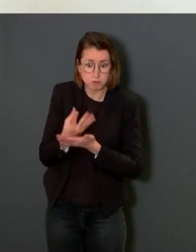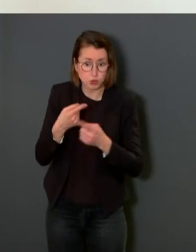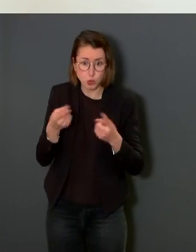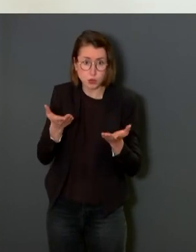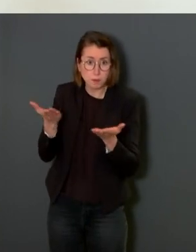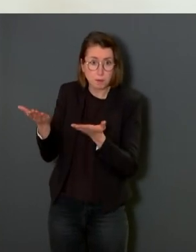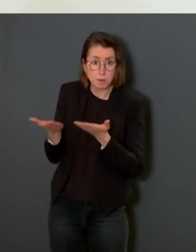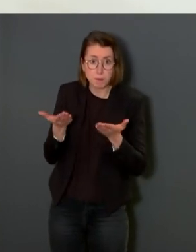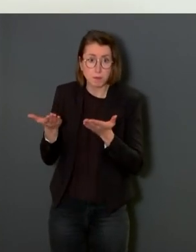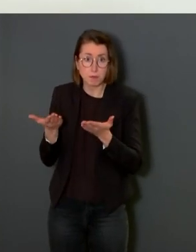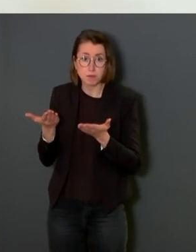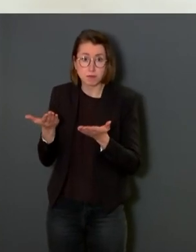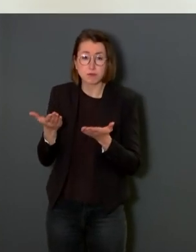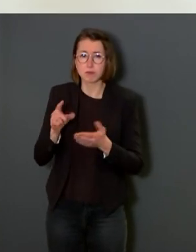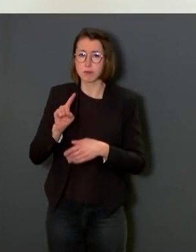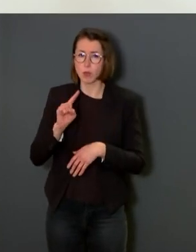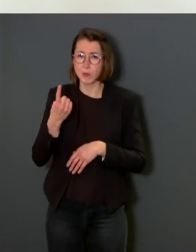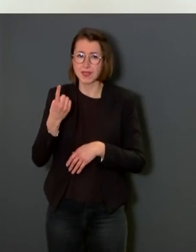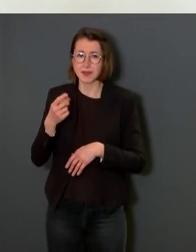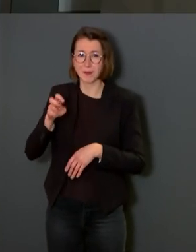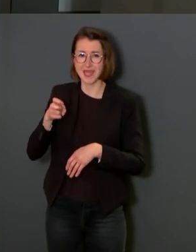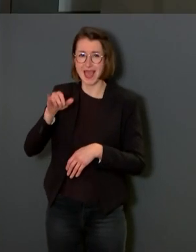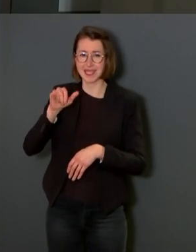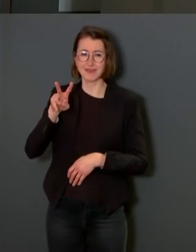et puis Rudy Oliver.